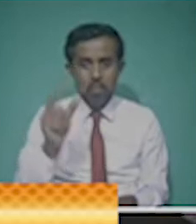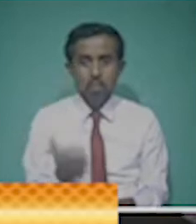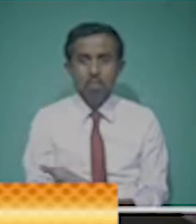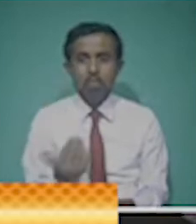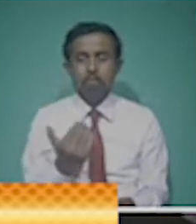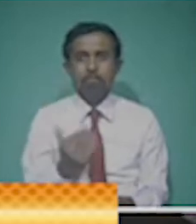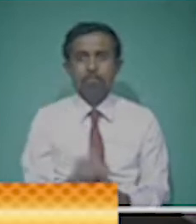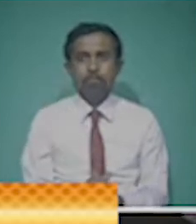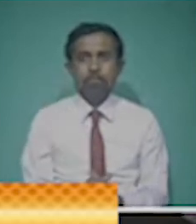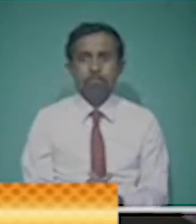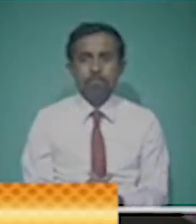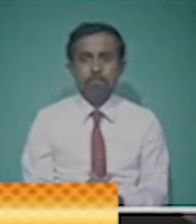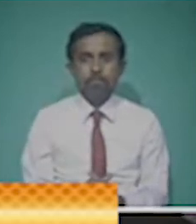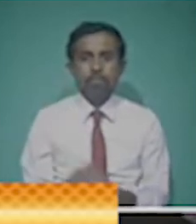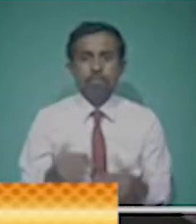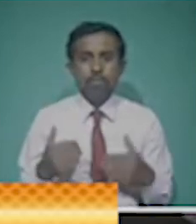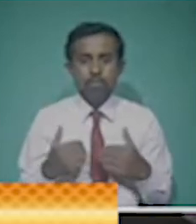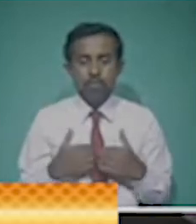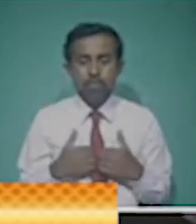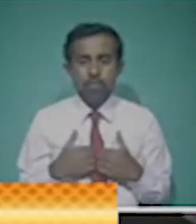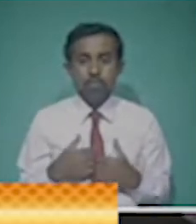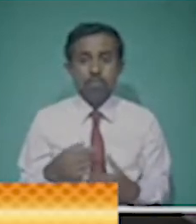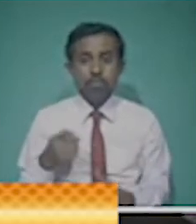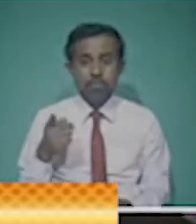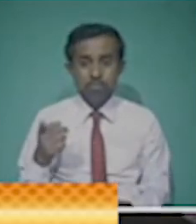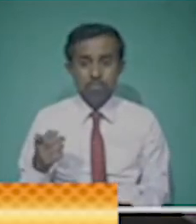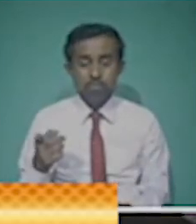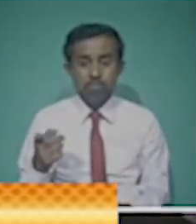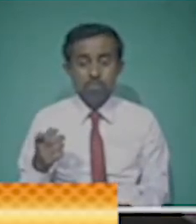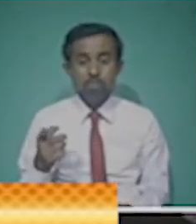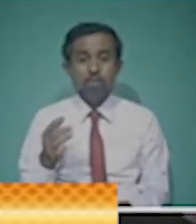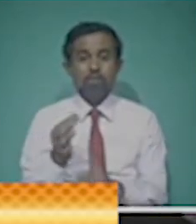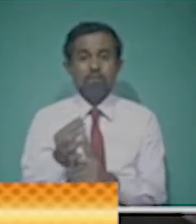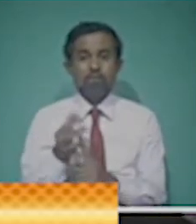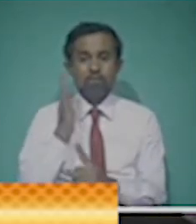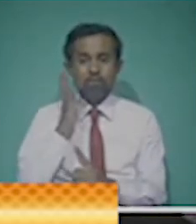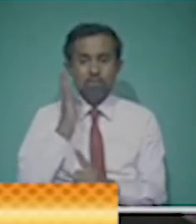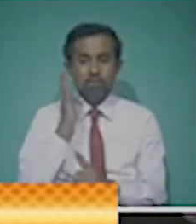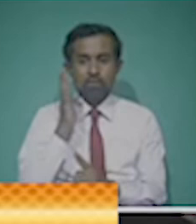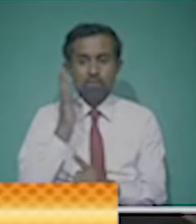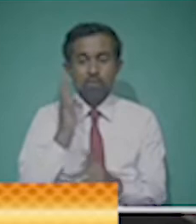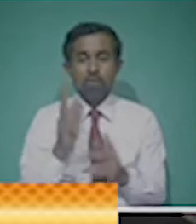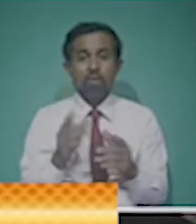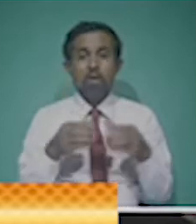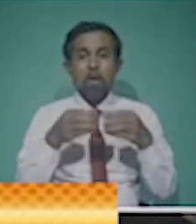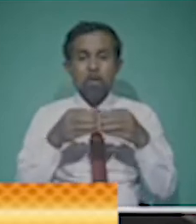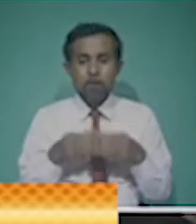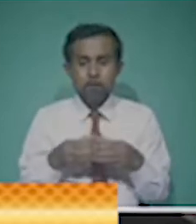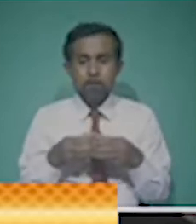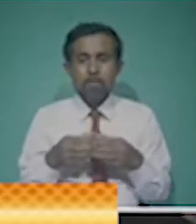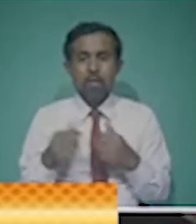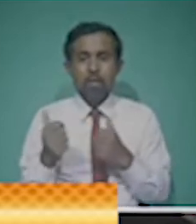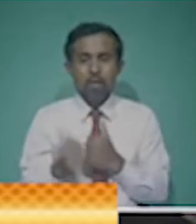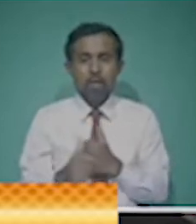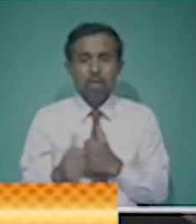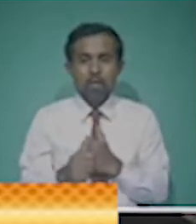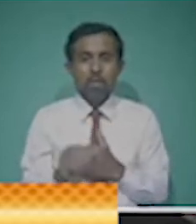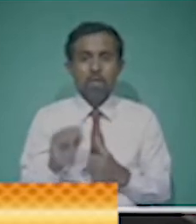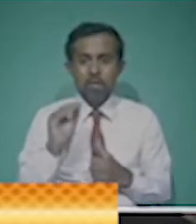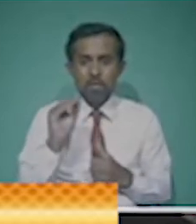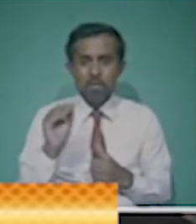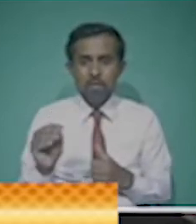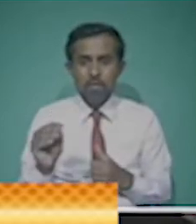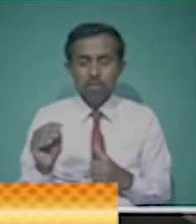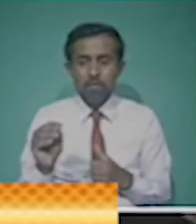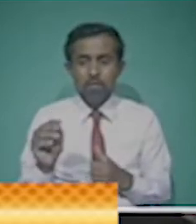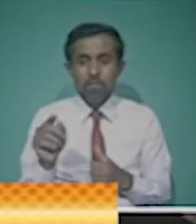எங்களுடைய கருத்தாக இருக்கின்றது. இன்று என்ஜிஓஸ், பல என்ஜிஓஸ், அதாவது அரச சார்பற்ற நிறுவனங்கள் பல இந்த நாட்டிலே